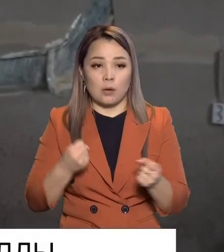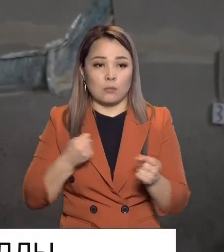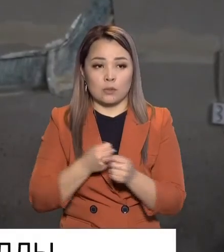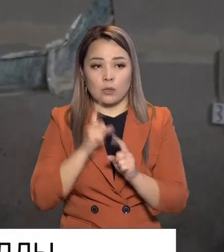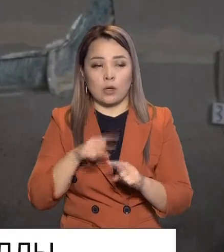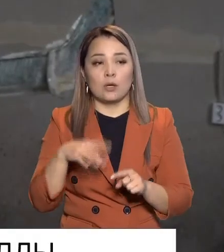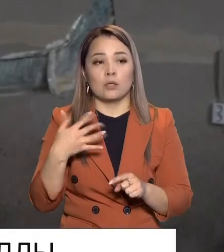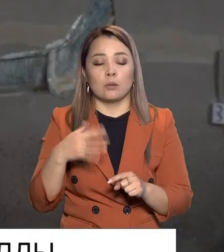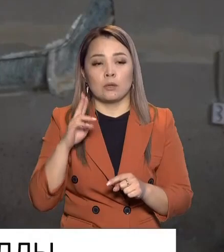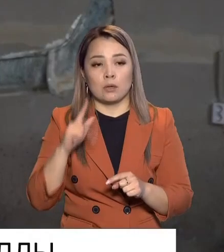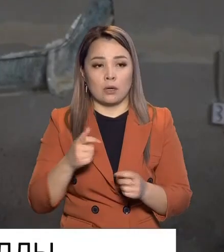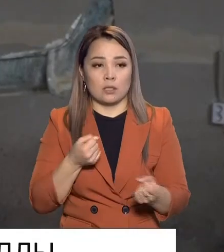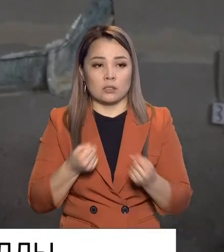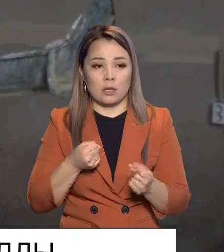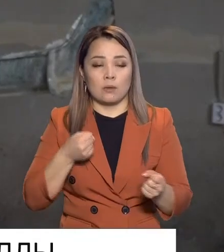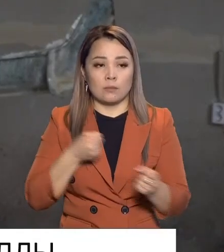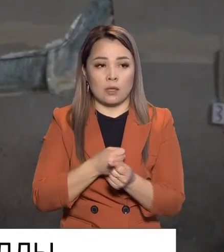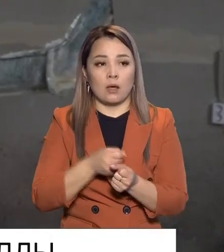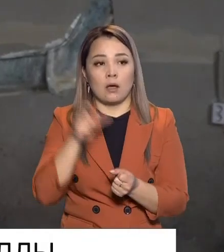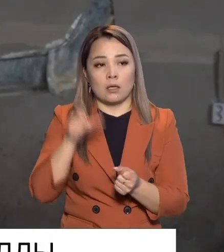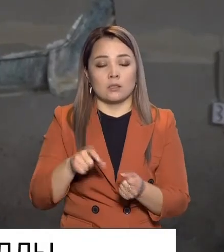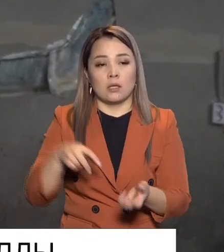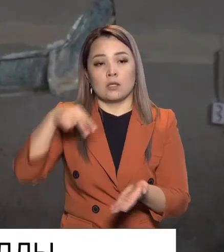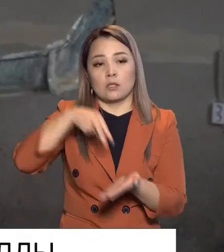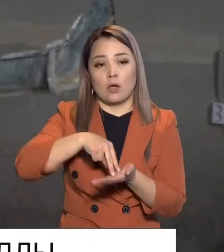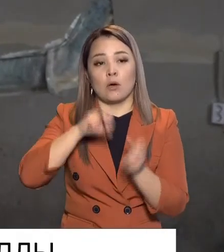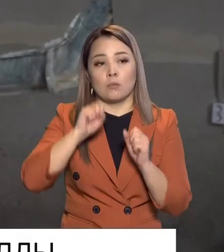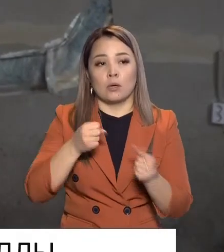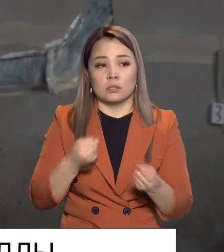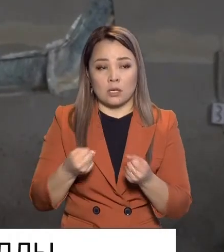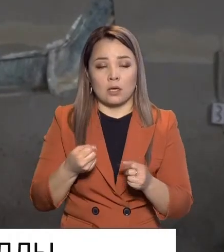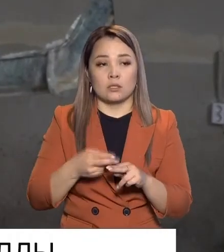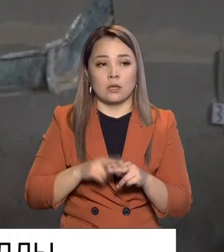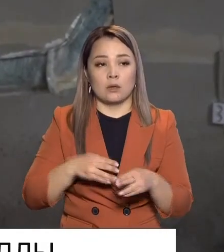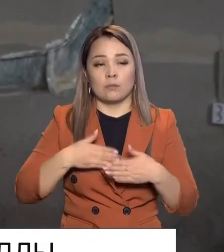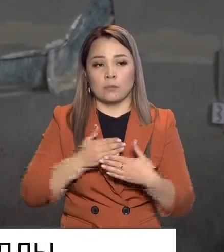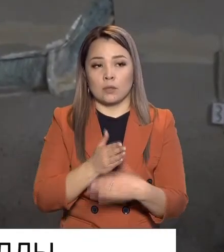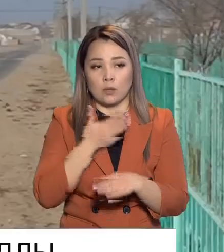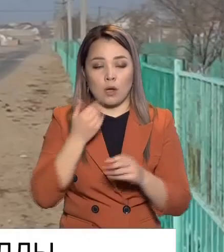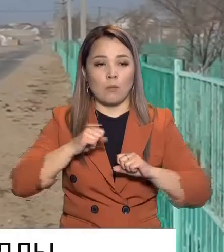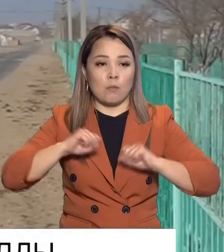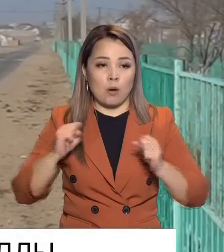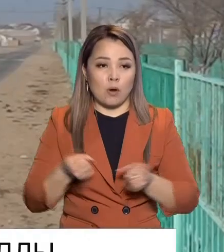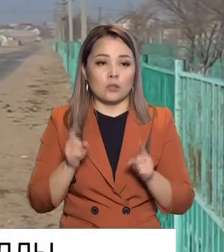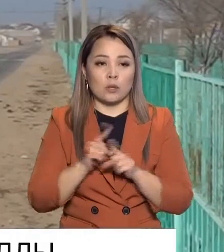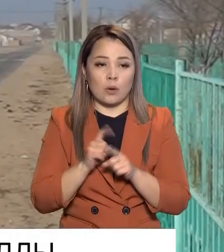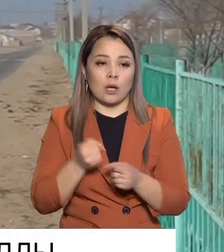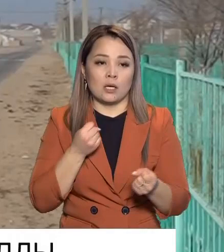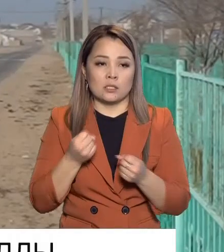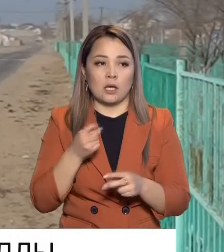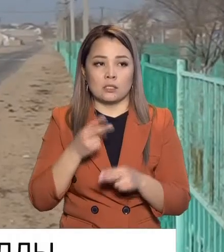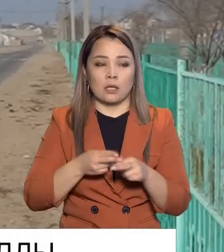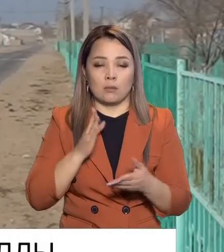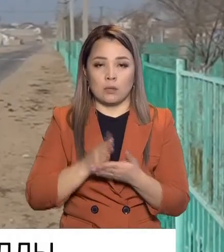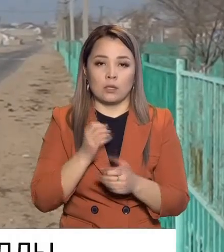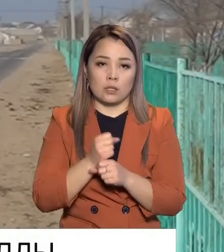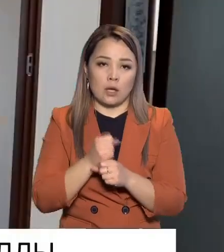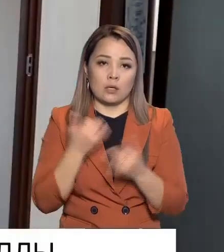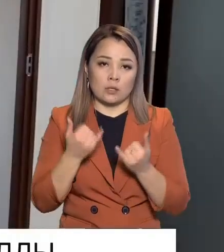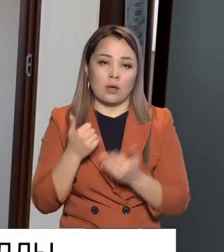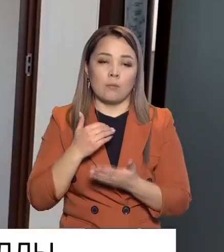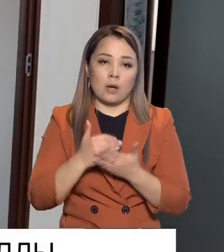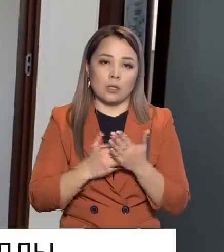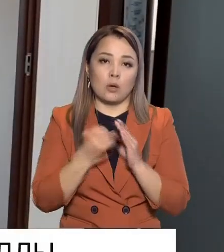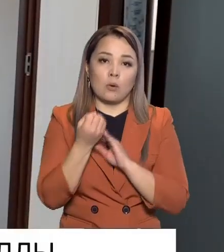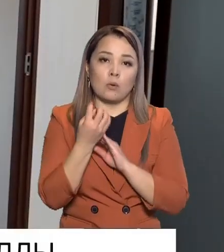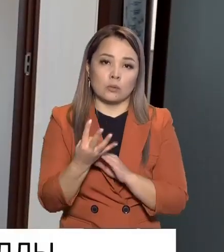150 кг-ға дейін көтереді адам үсте тұрған кезде. Екіншіден жара стойки, осын маразы стойки болады. Ауданда өңірлік бағдарламаясында 14